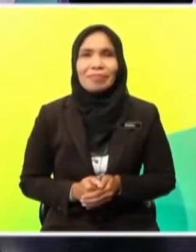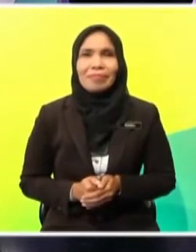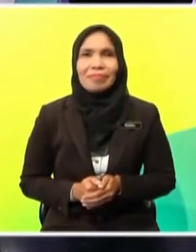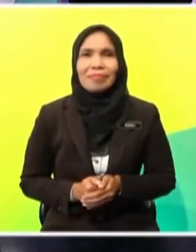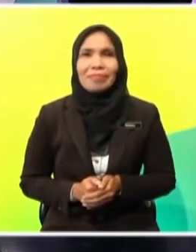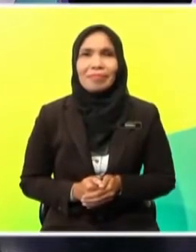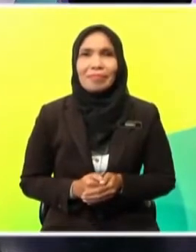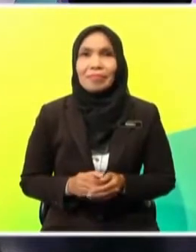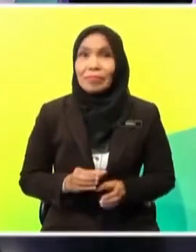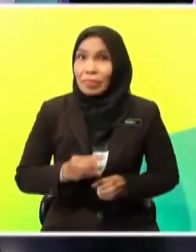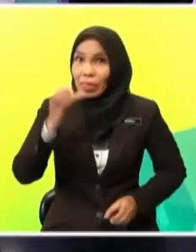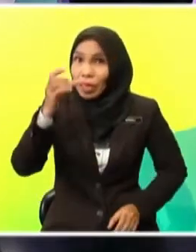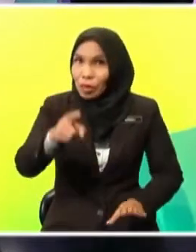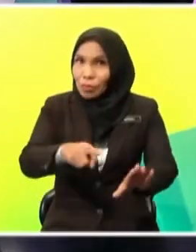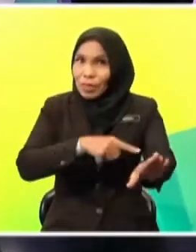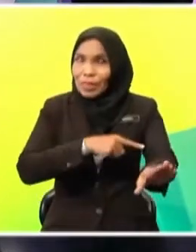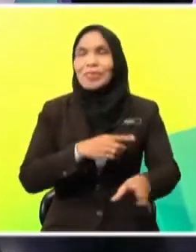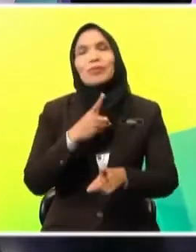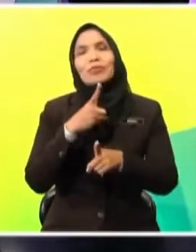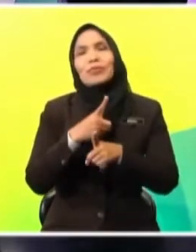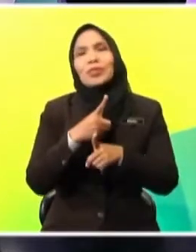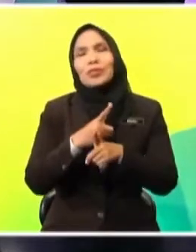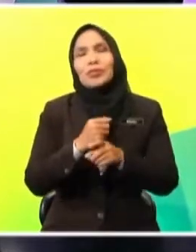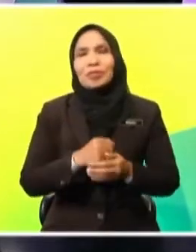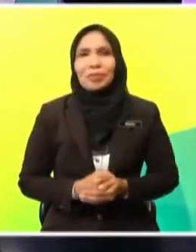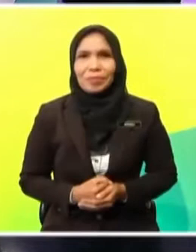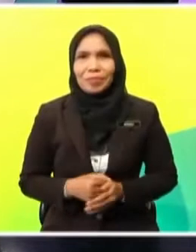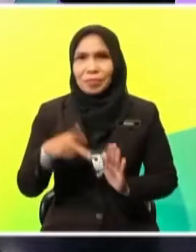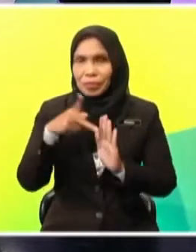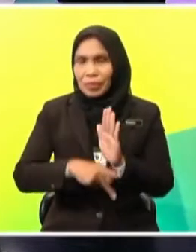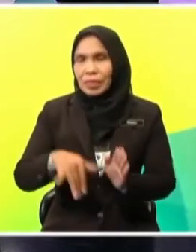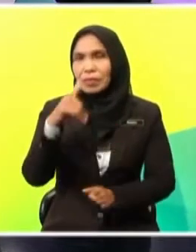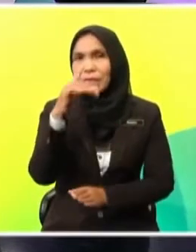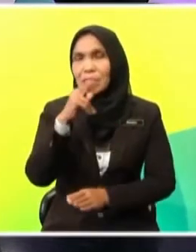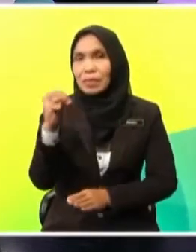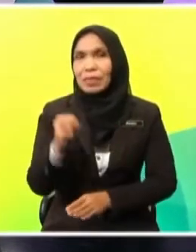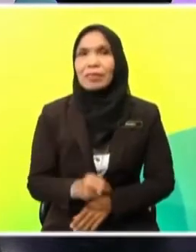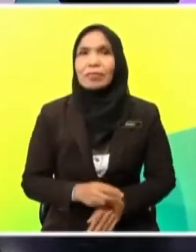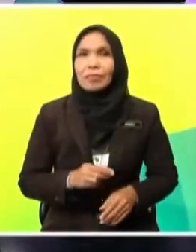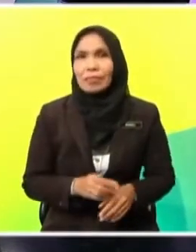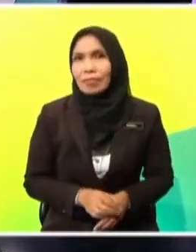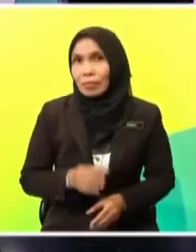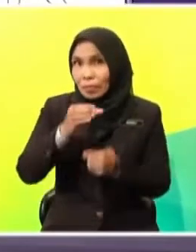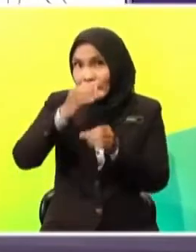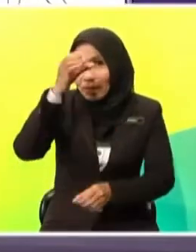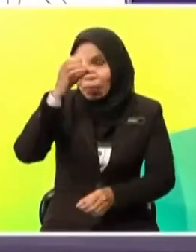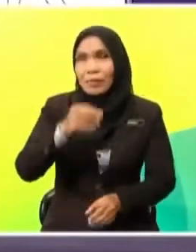galah panjang Oke betul gak yo ini adalah permainan dalam panjang yang kedua kayu.pdf